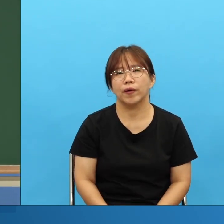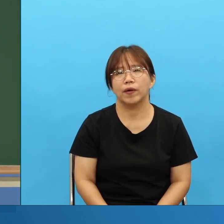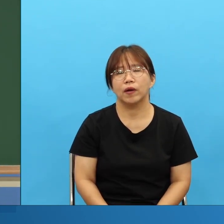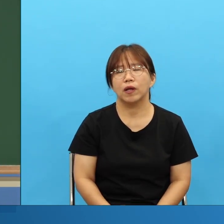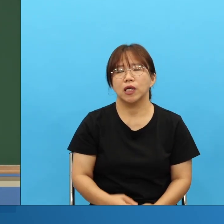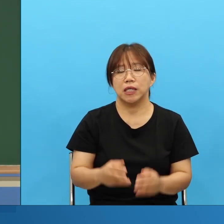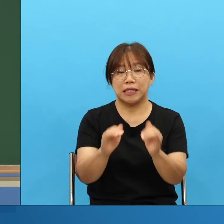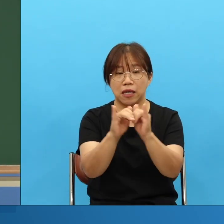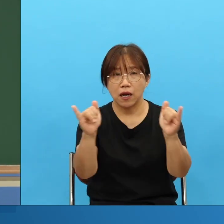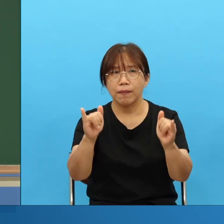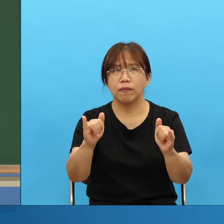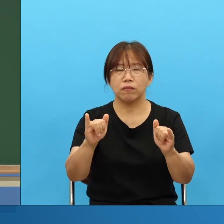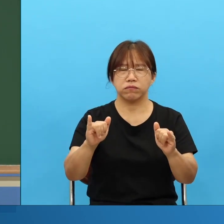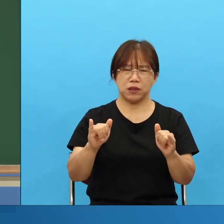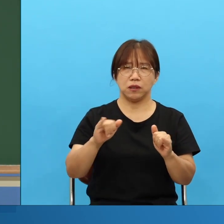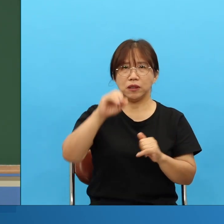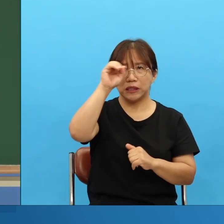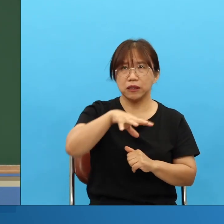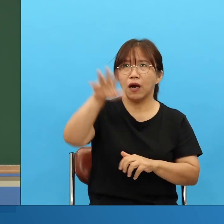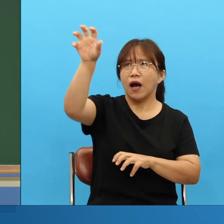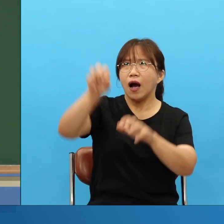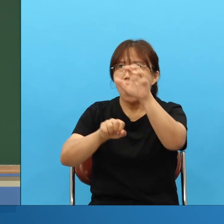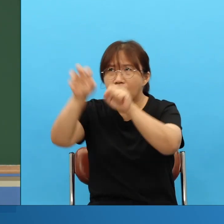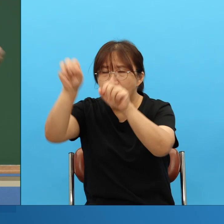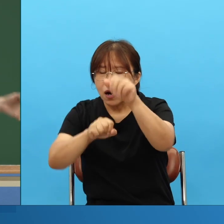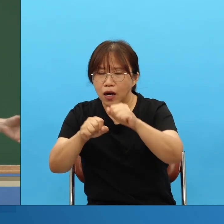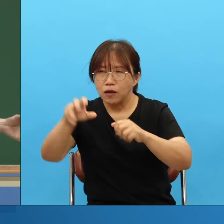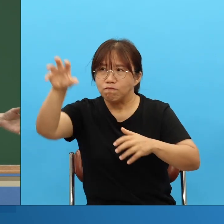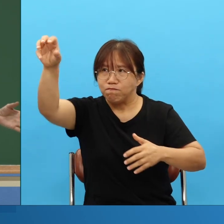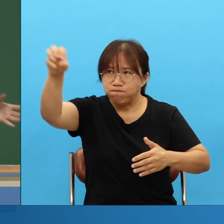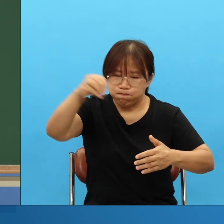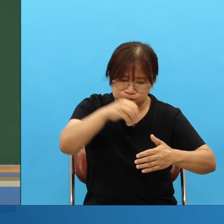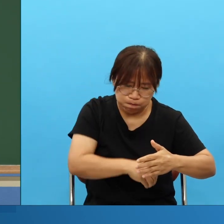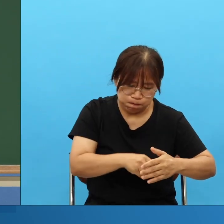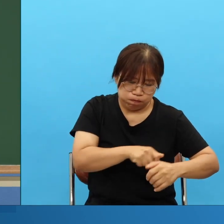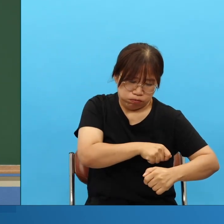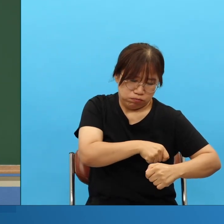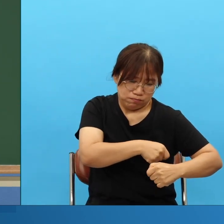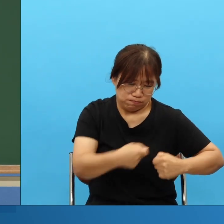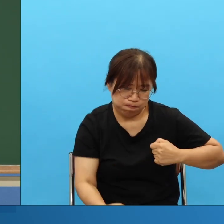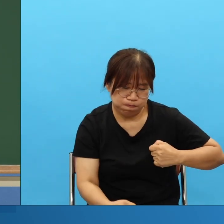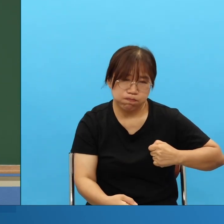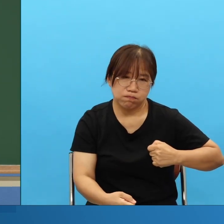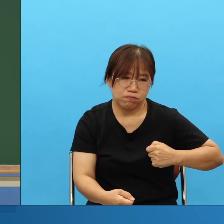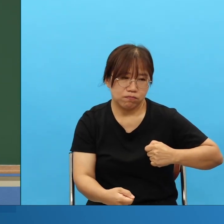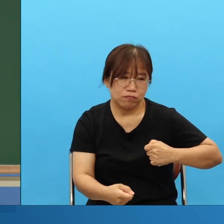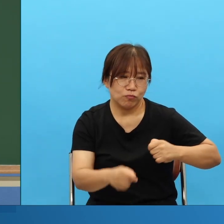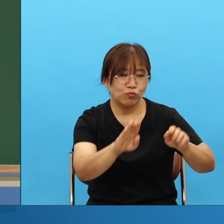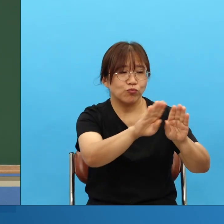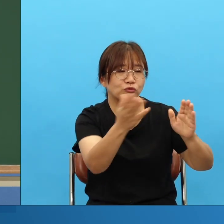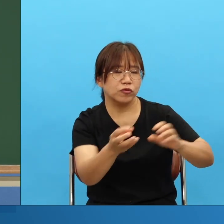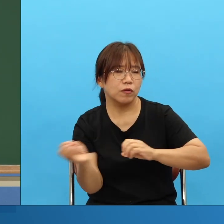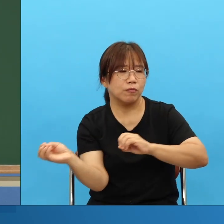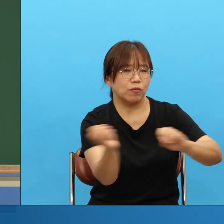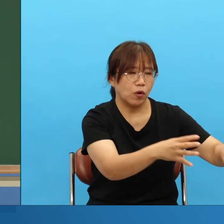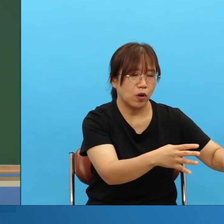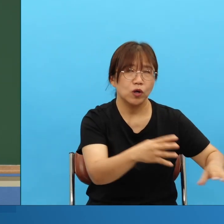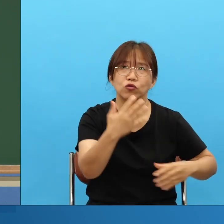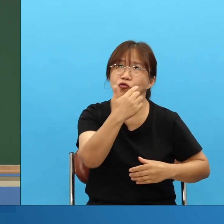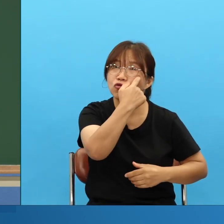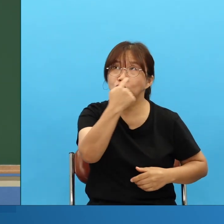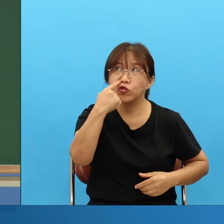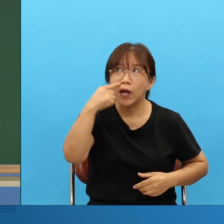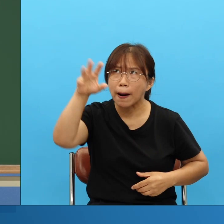뭔가 허공을 휘젓다가 이불을 이렇게 감싸고 문 밖으로 던지고. 자기 눈에는 눈알을 빨리 싸서 버리고